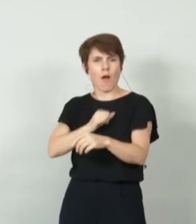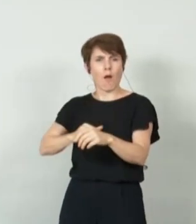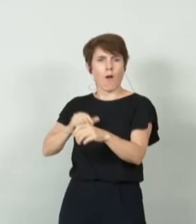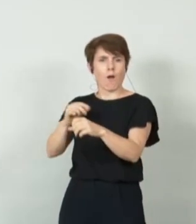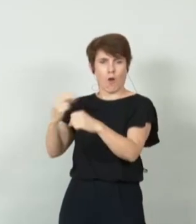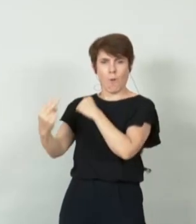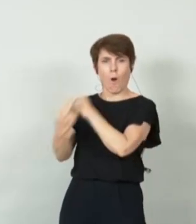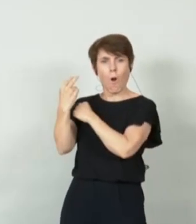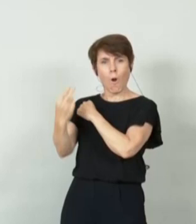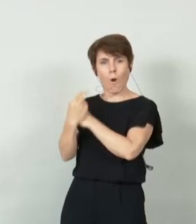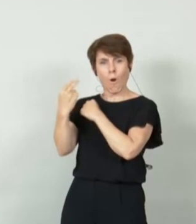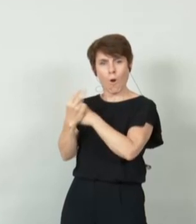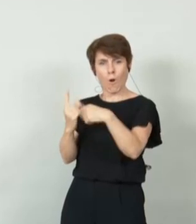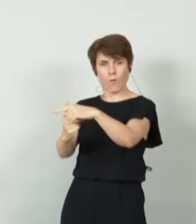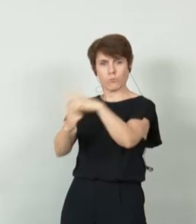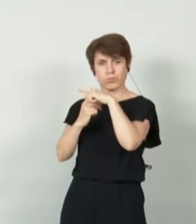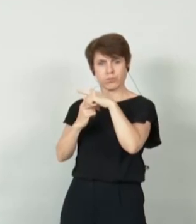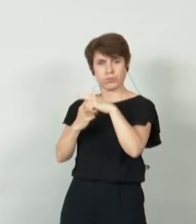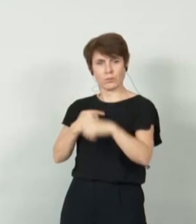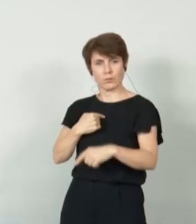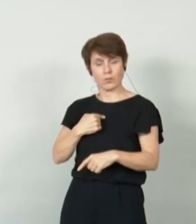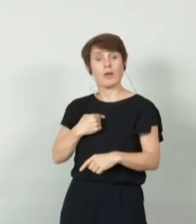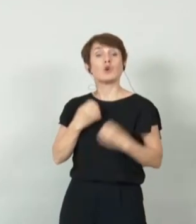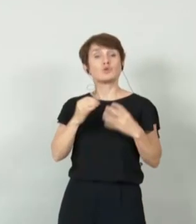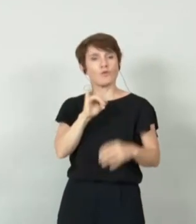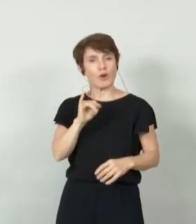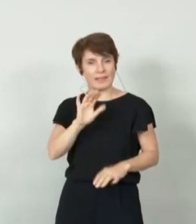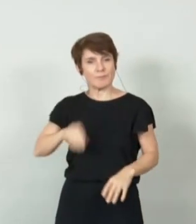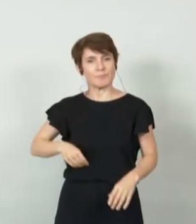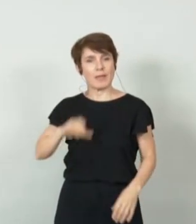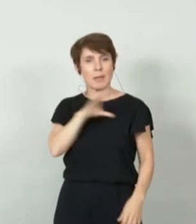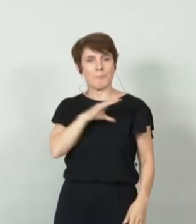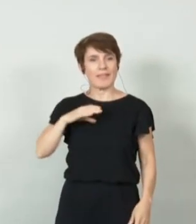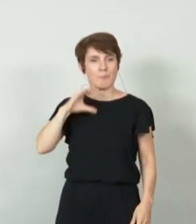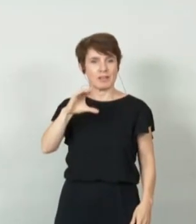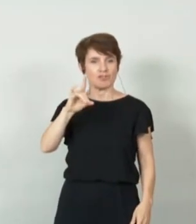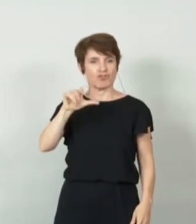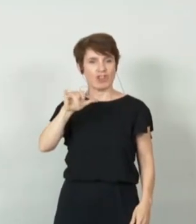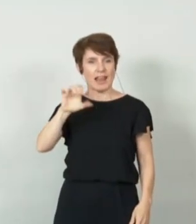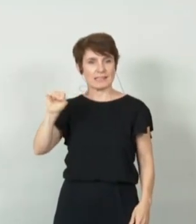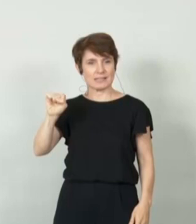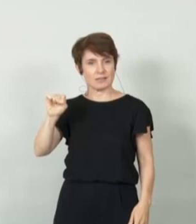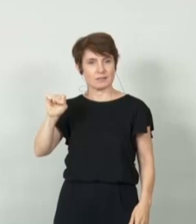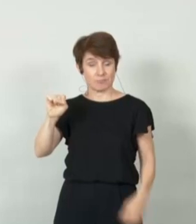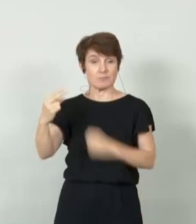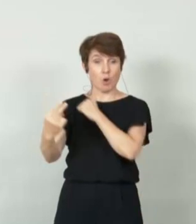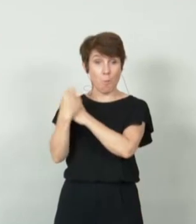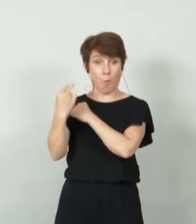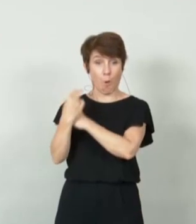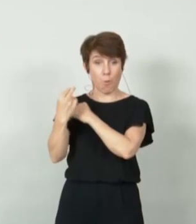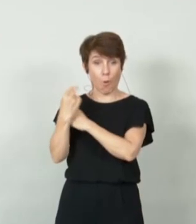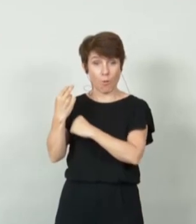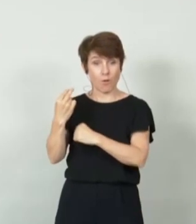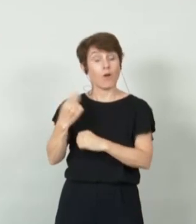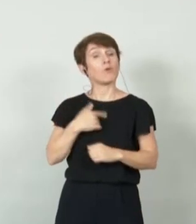et porter par Madame Émilie Chalas je veux fort simplement dire de choses la première c'est que je suis